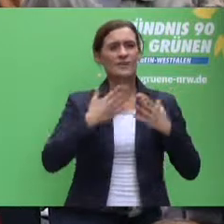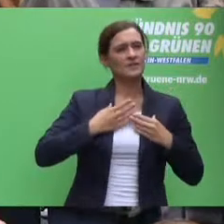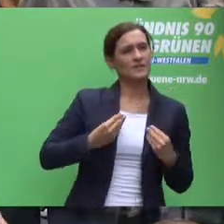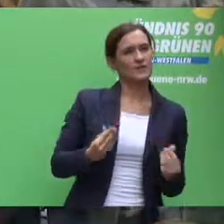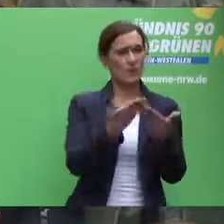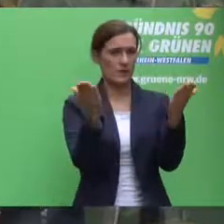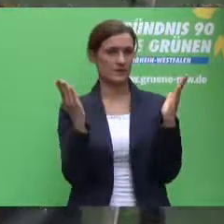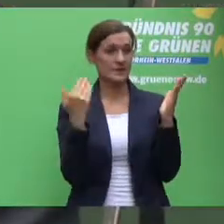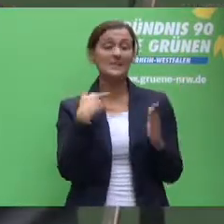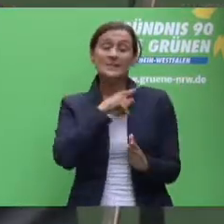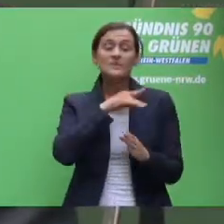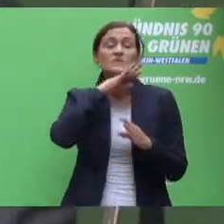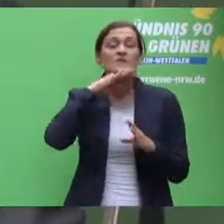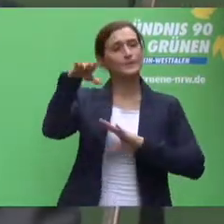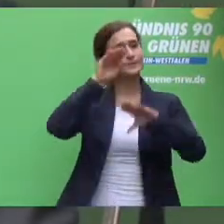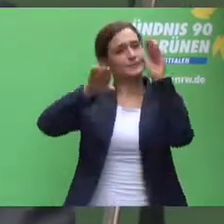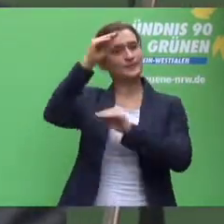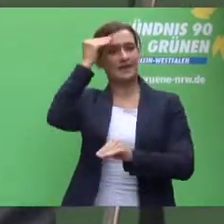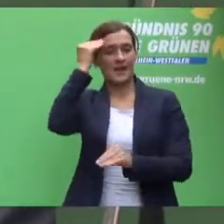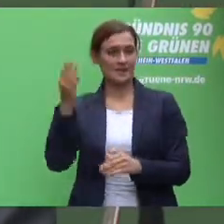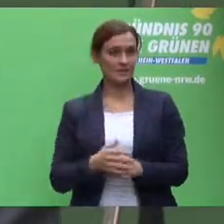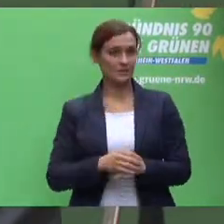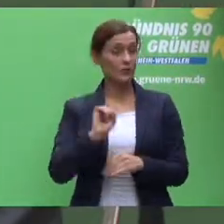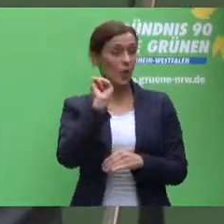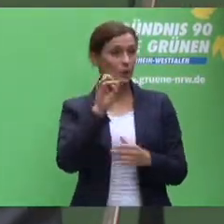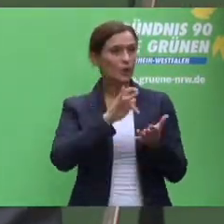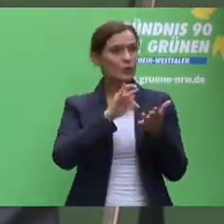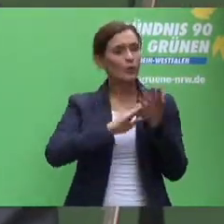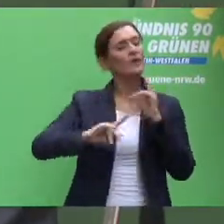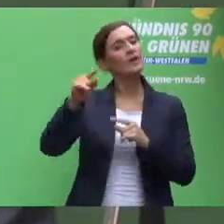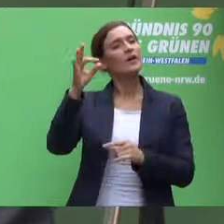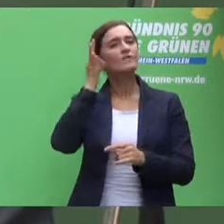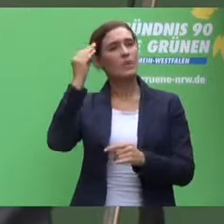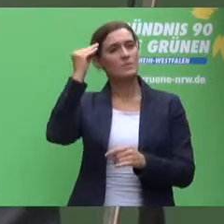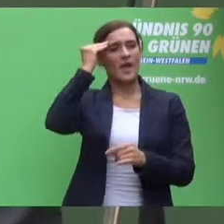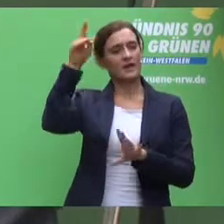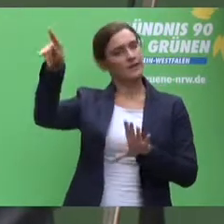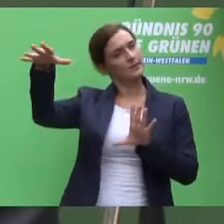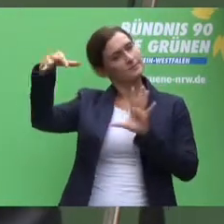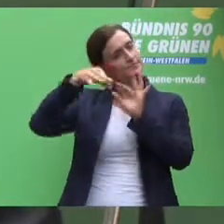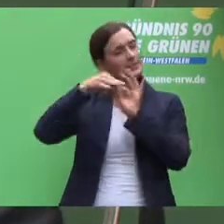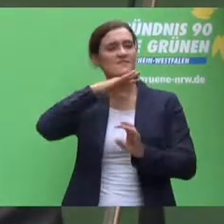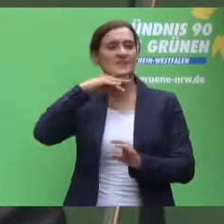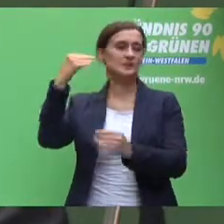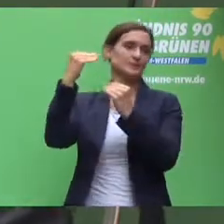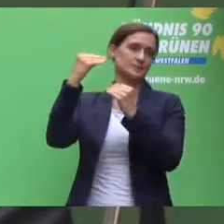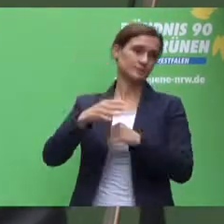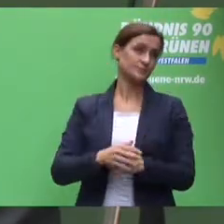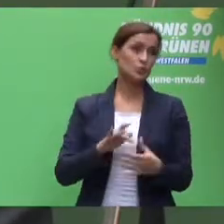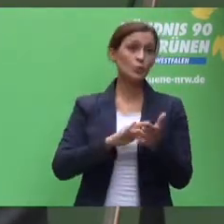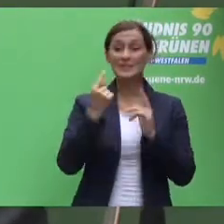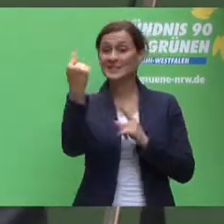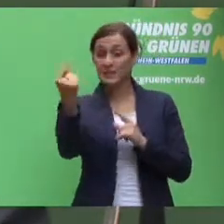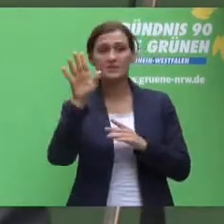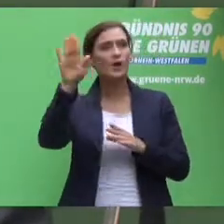gelernt über die Bundeskanzlerin. Die Bundeskanzlerin hat in ihrer Jugend auf Partys Bier